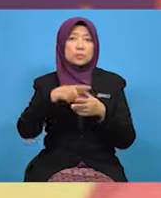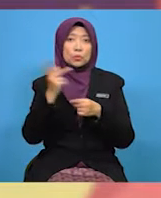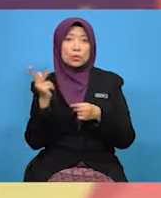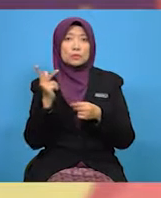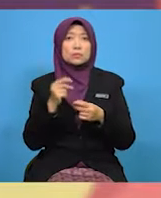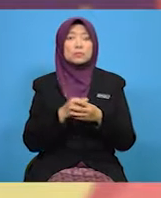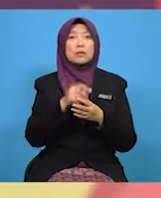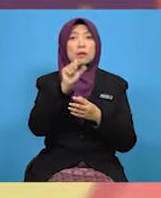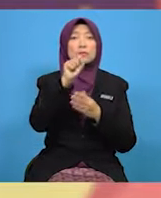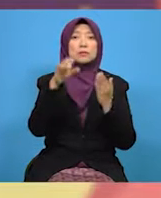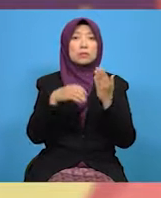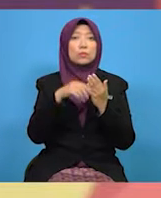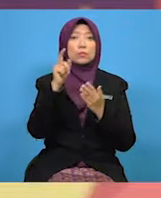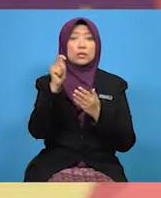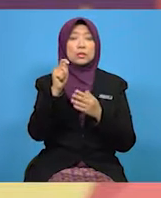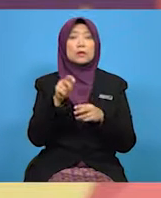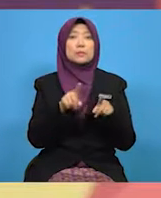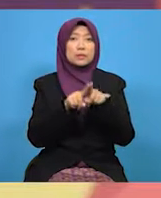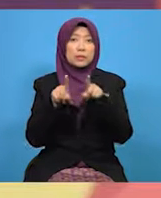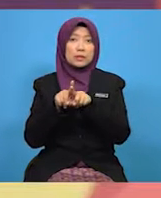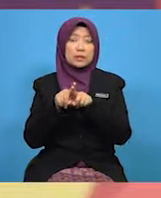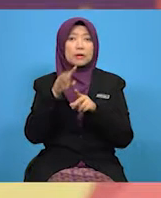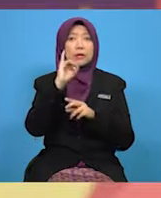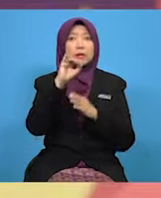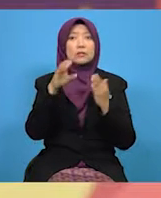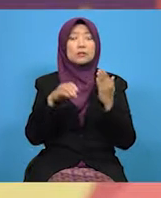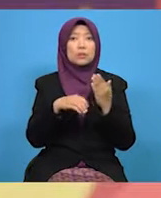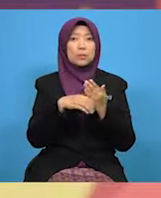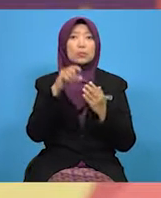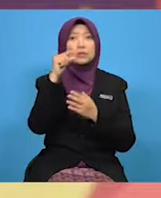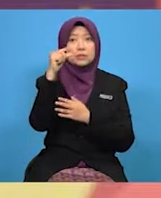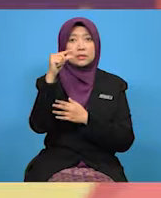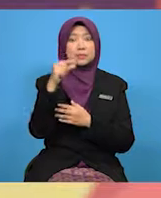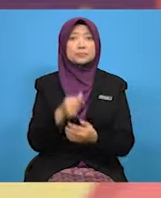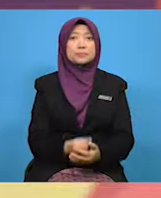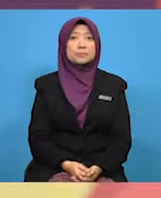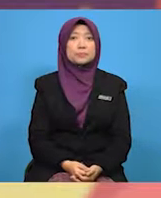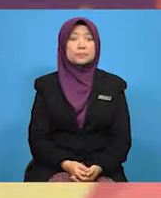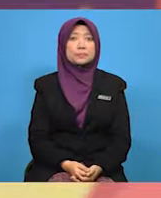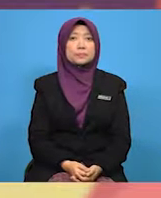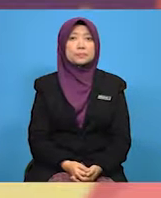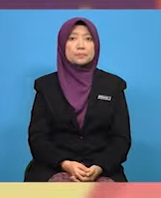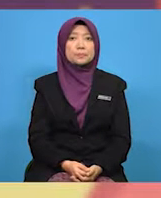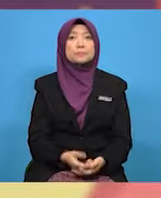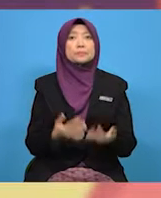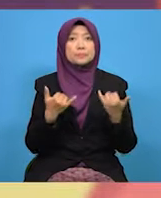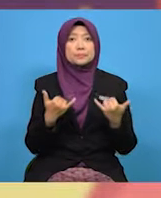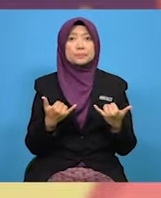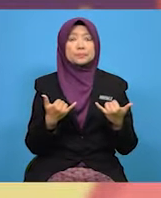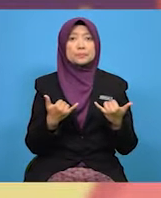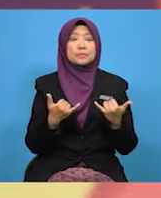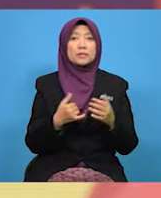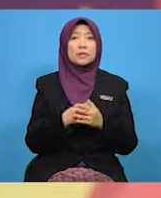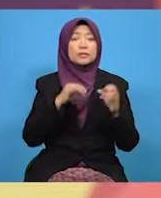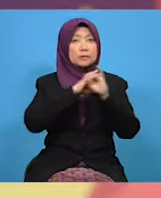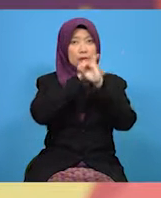es campur sih bersamaan dengan air campur jika white sejak sekarang saya akan